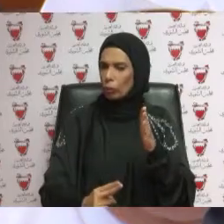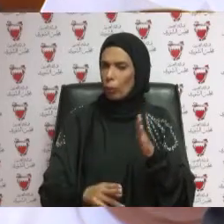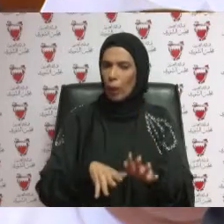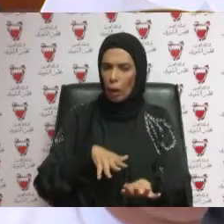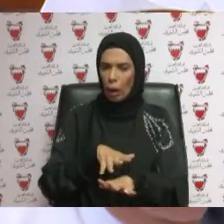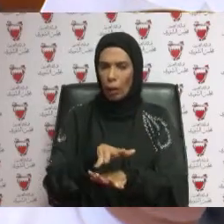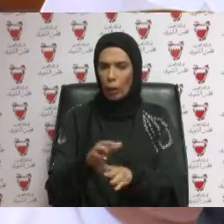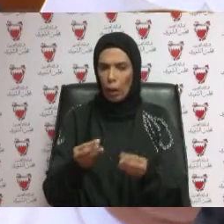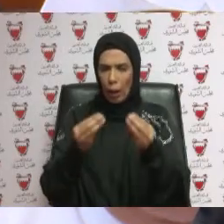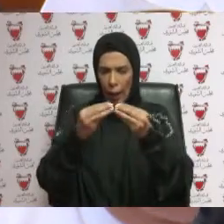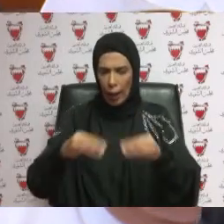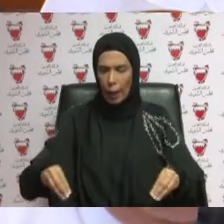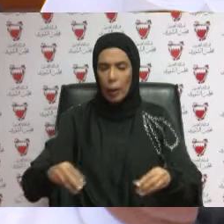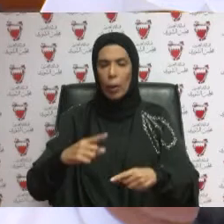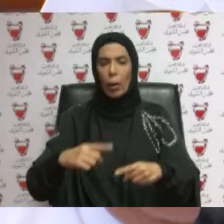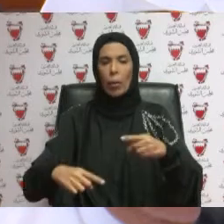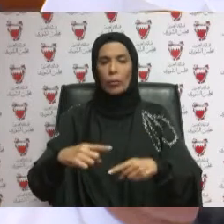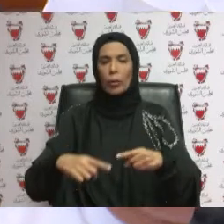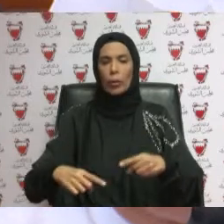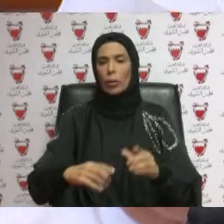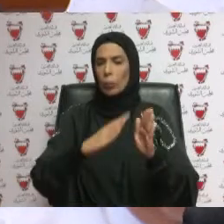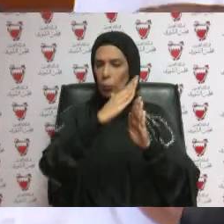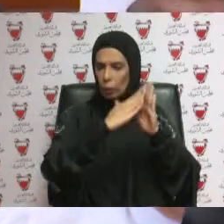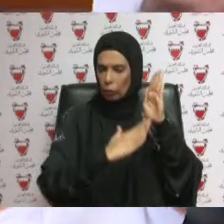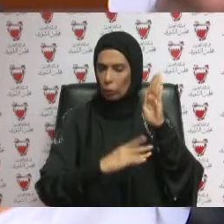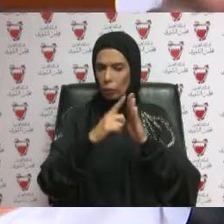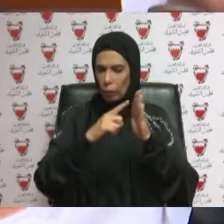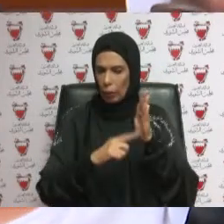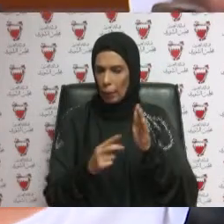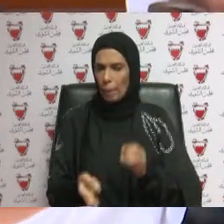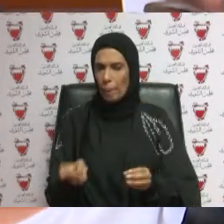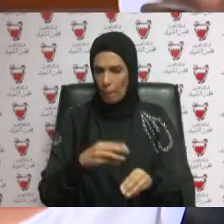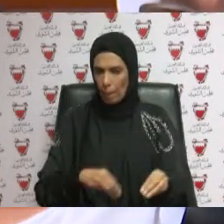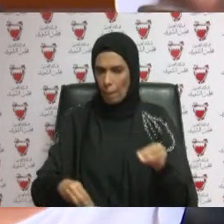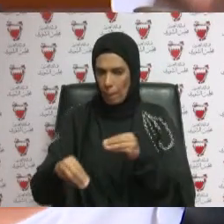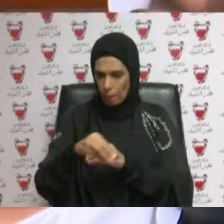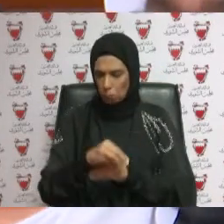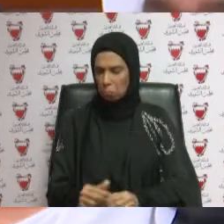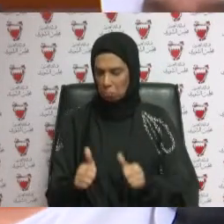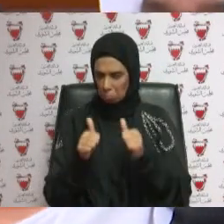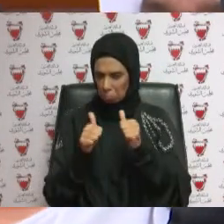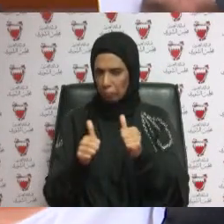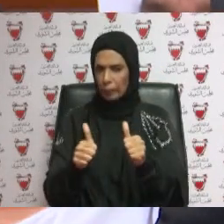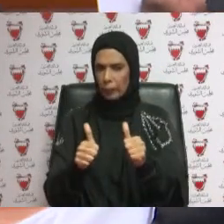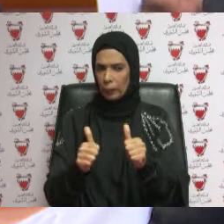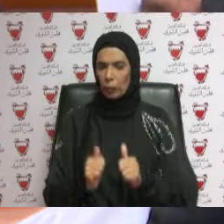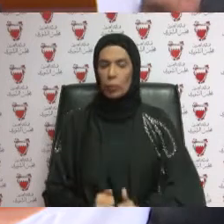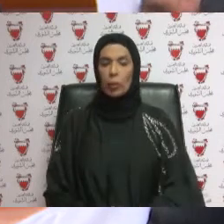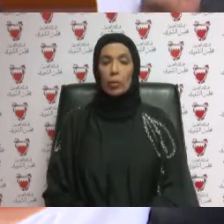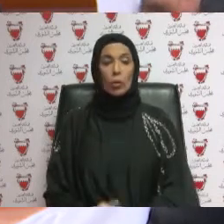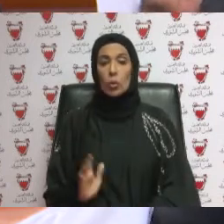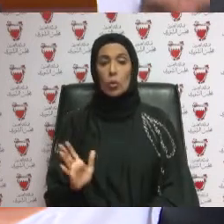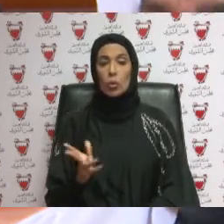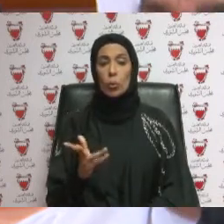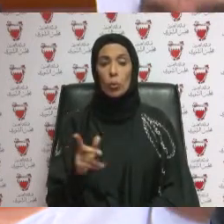للتغلب على هذه المشكلة. وجود هذا النص في القانون بعد التعديل أعتقد أنه جاء في محله، فكل ما هو مطلوب